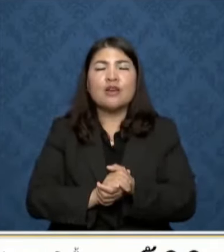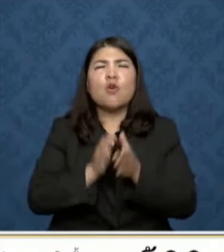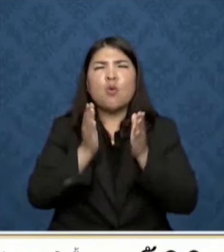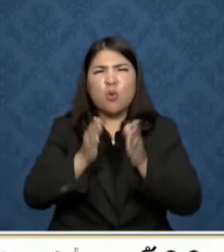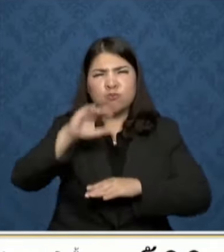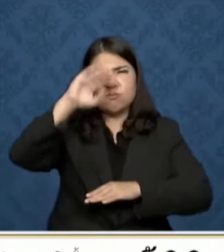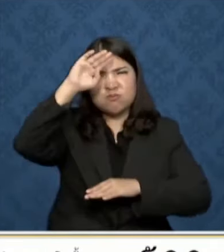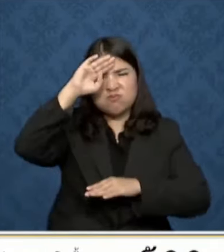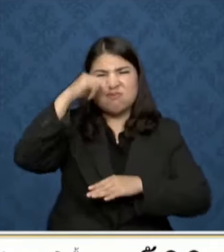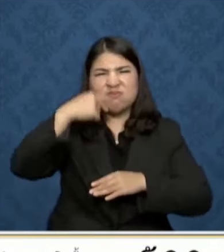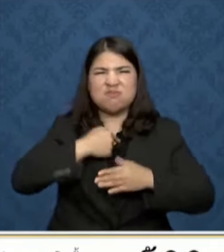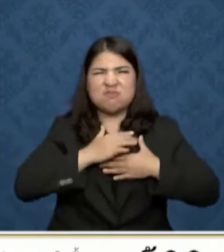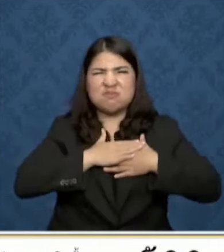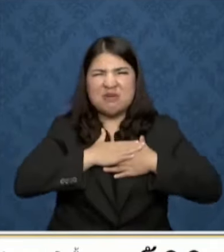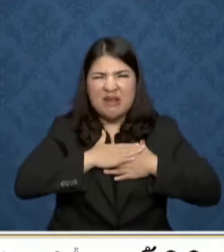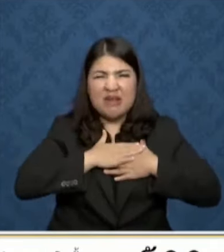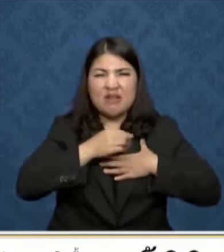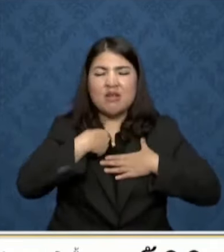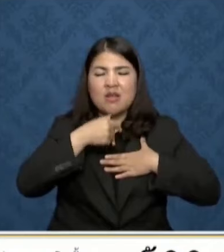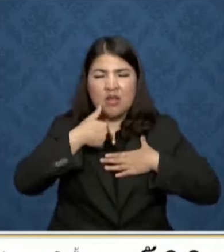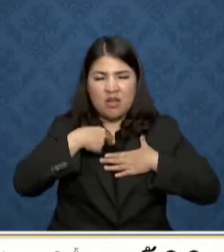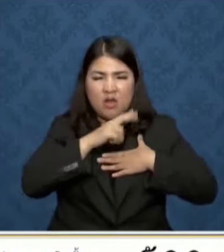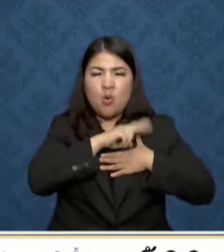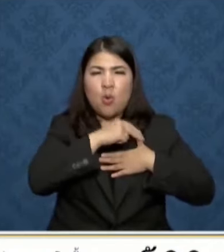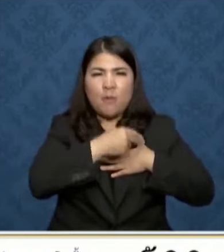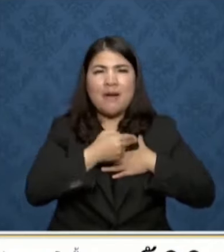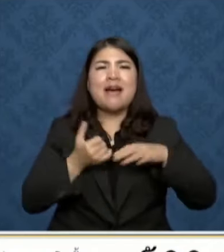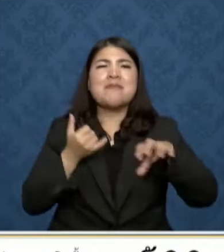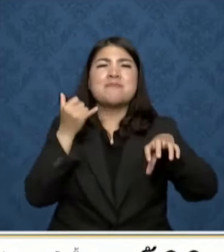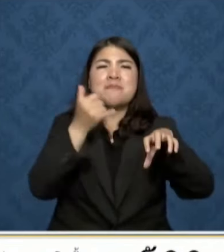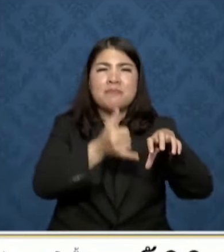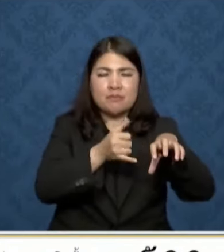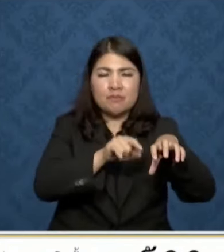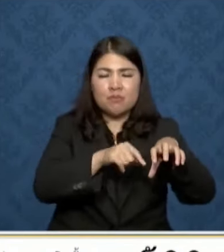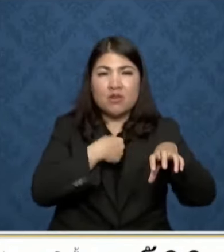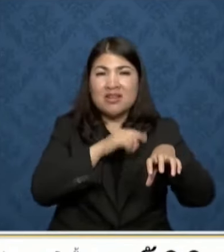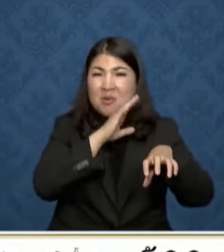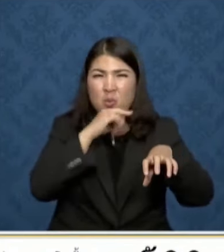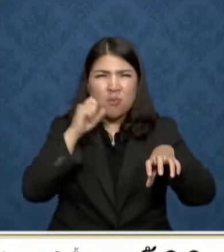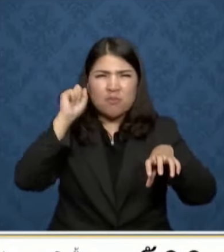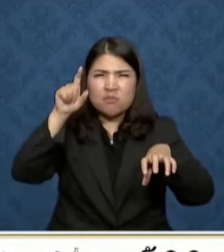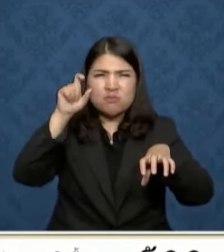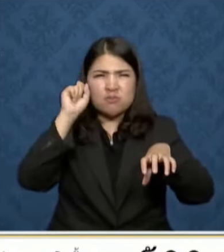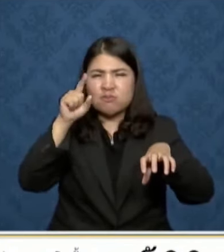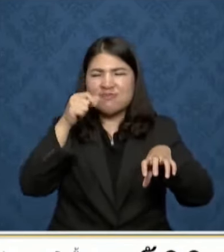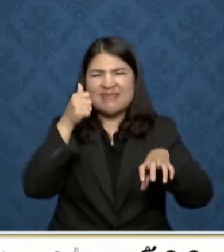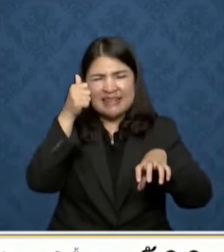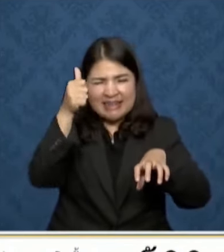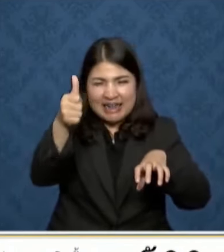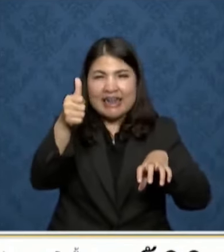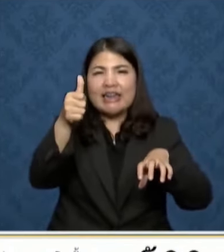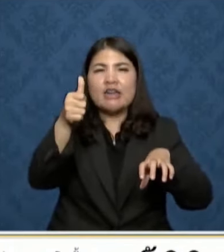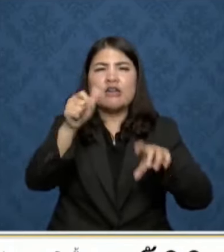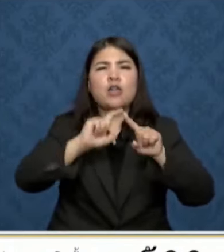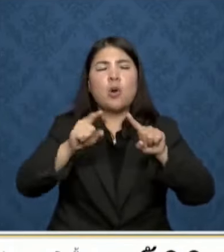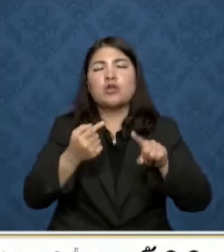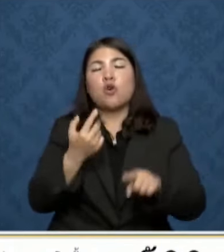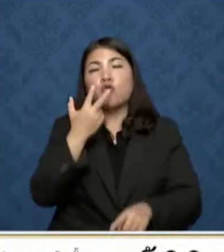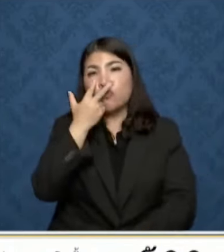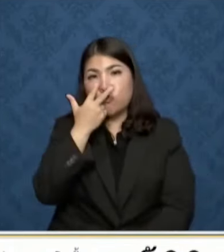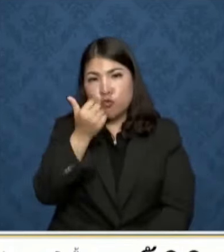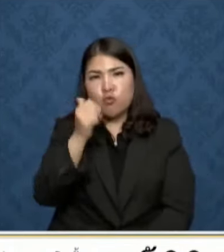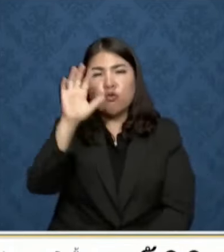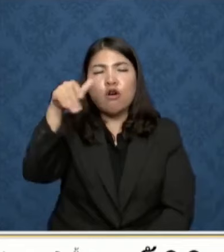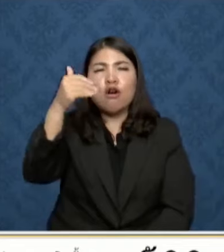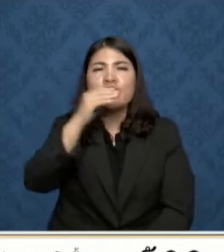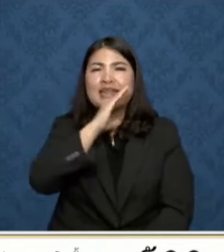ค้ายเจ็บแ่นั่ออกไปรส Appad roaringตรงนี้เนี่ ผมเหดวยอยยิ่งแล้ถาไปได้อย่รวจเรีอย่นั้น ดีมากแต่ตองดวก่อนว่า